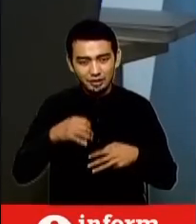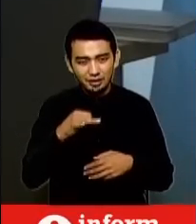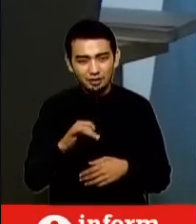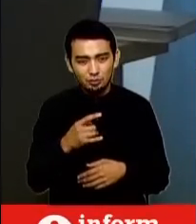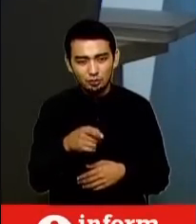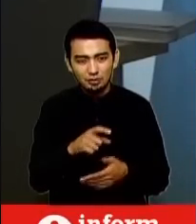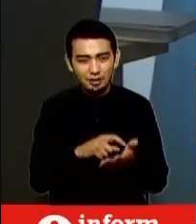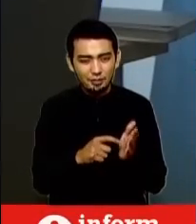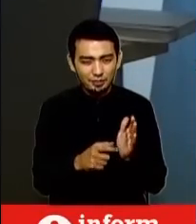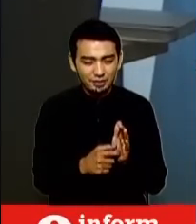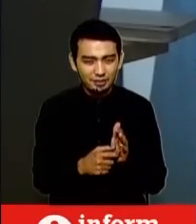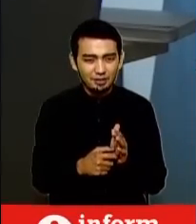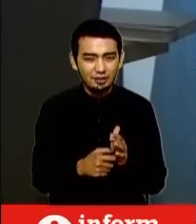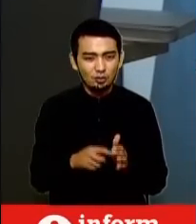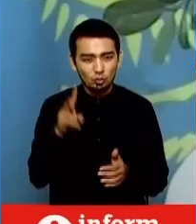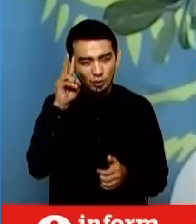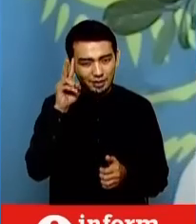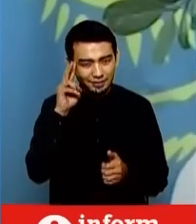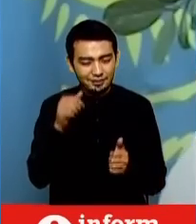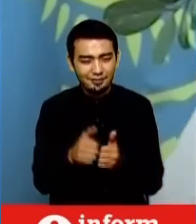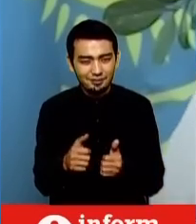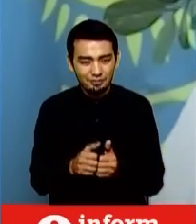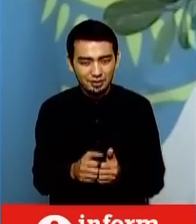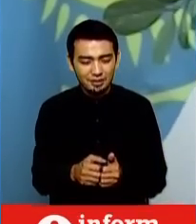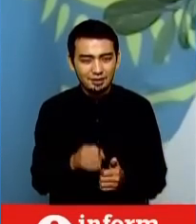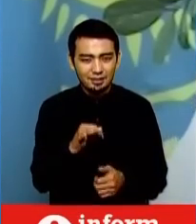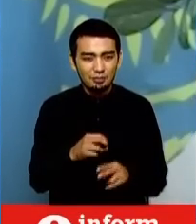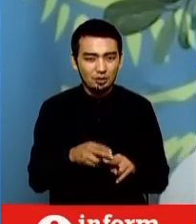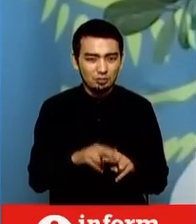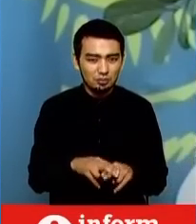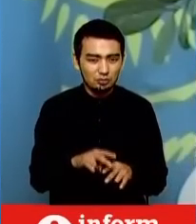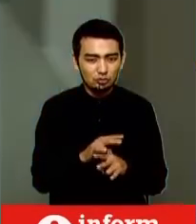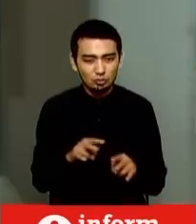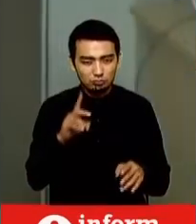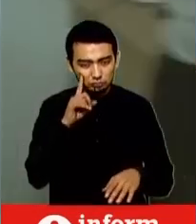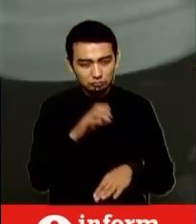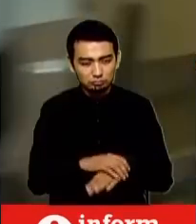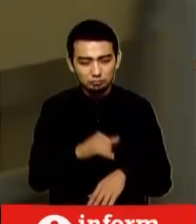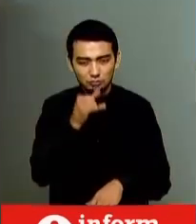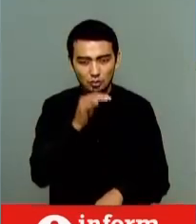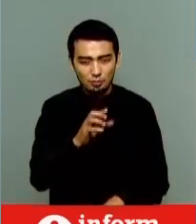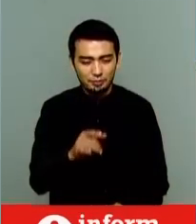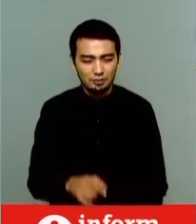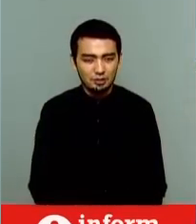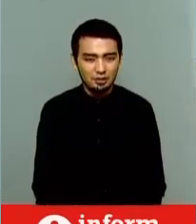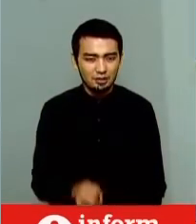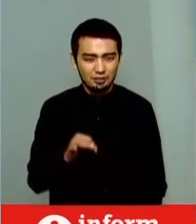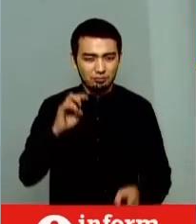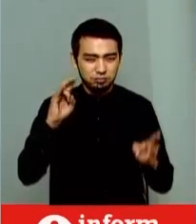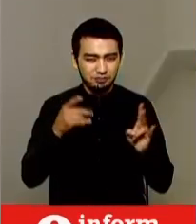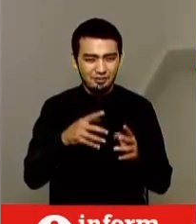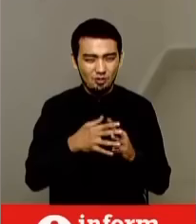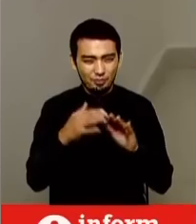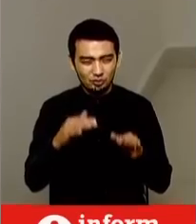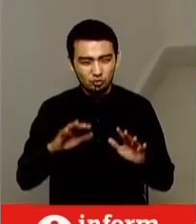баланың кабинеті дәл дәретхананың қасында. Сондықтан да оны байқамау мүмкін емес еді. Шу шығып, арты у шығып кеткен